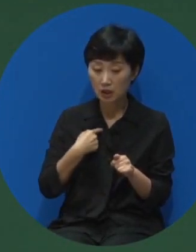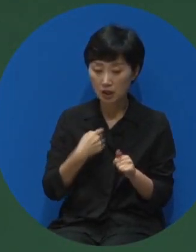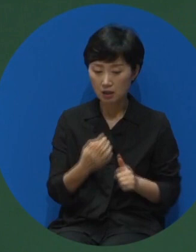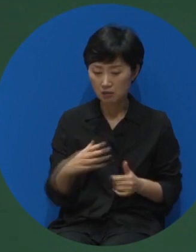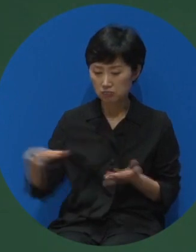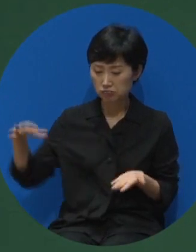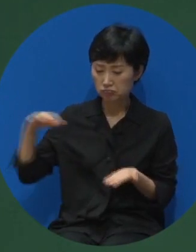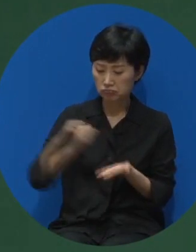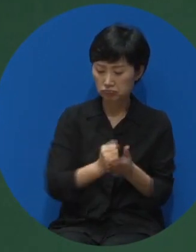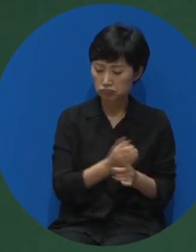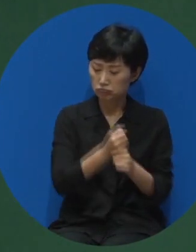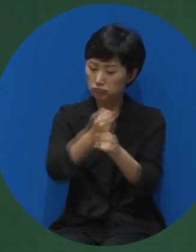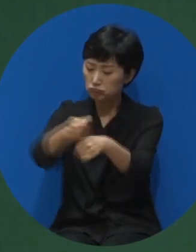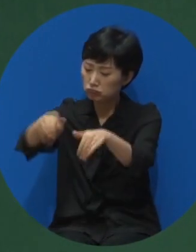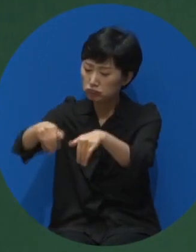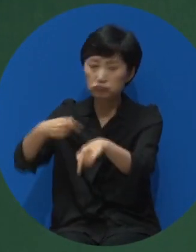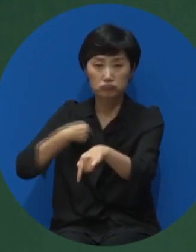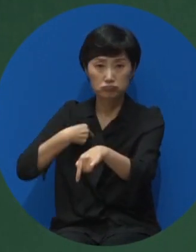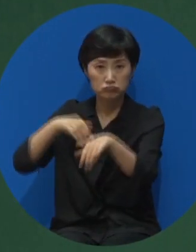捕虜になってもそれも構いません.